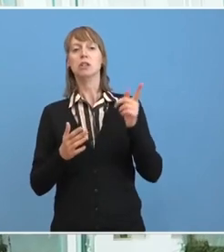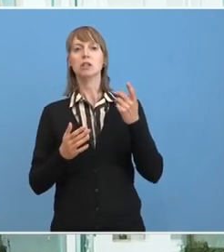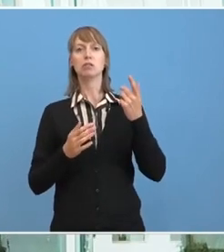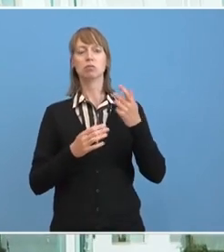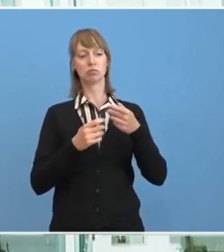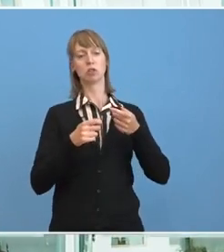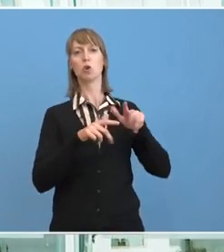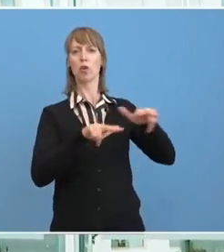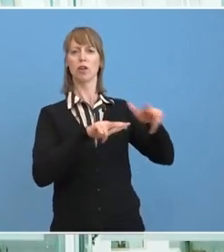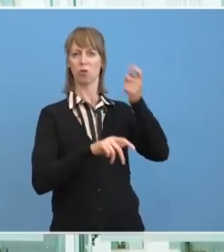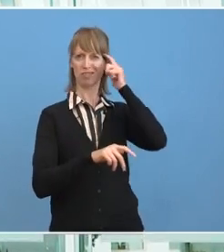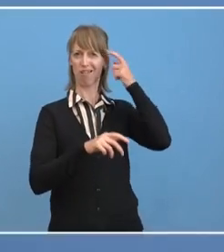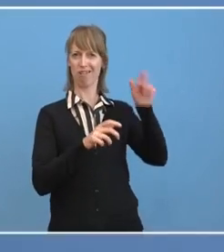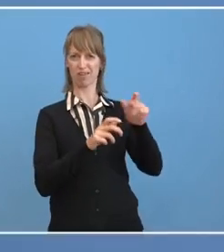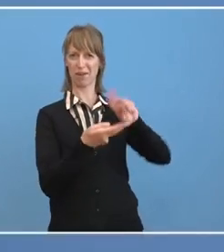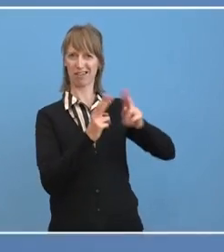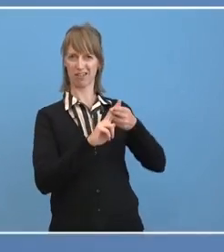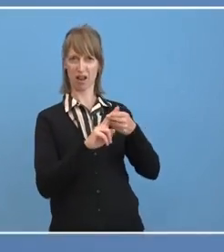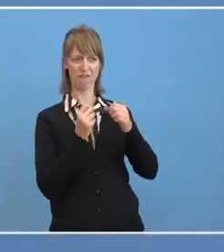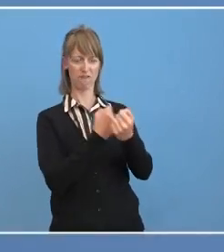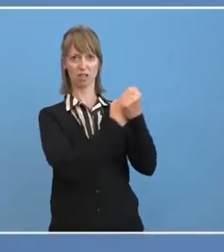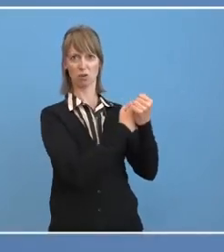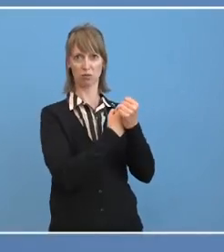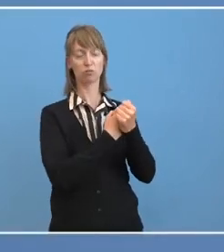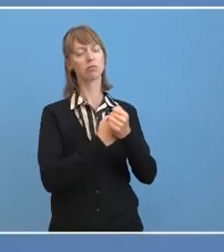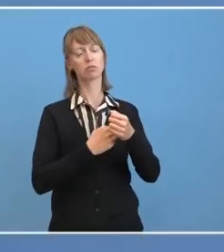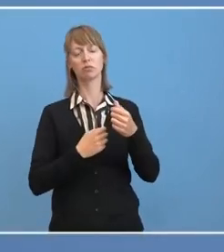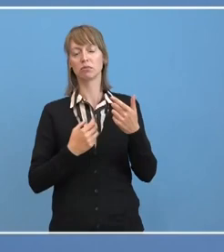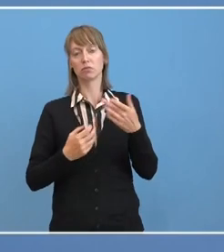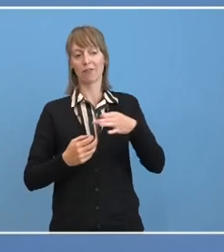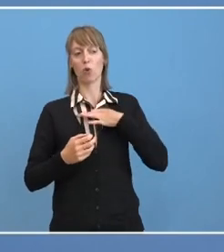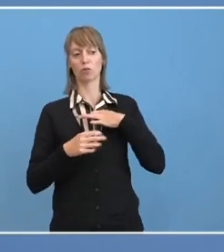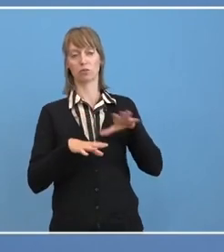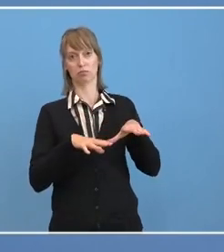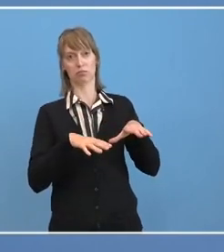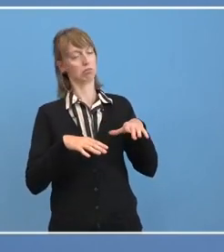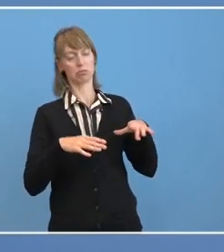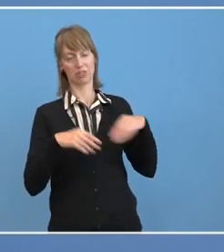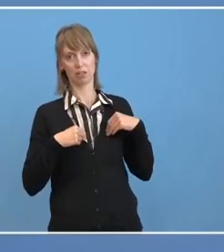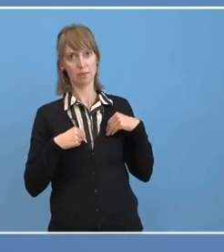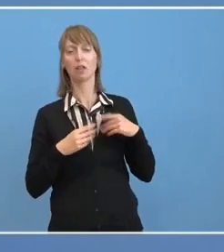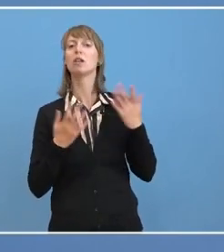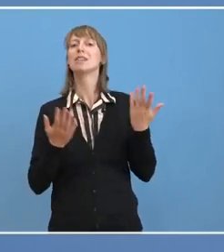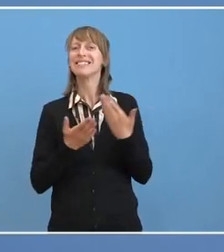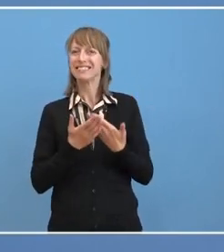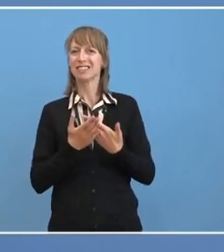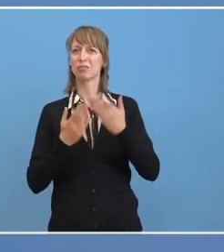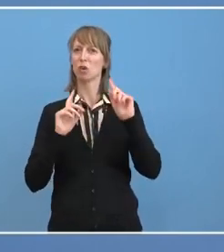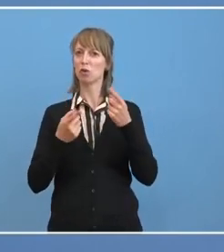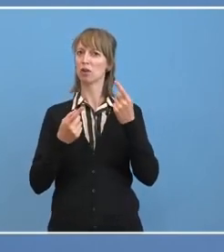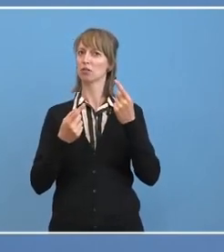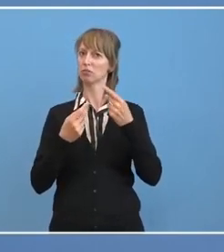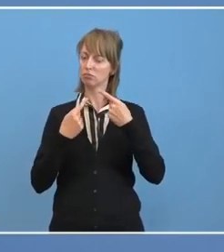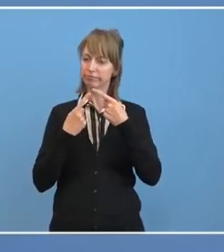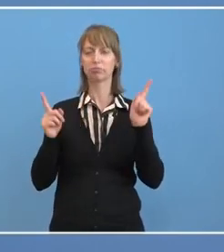festgenommen worden sein sollen. Das wäre aus unserer Sicht inakzeptabel. Und daher auch hier nochmal unser dringender Ruf, dass